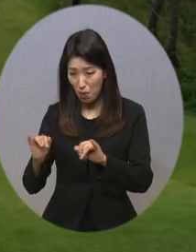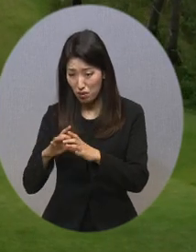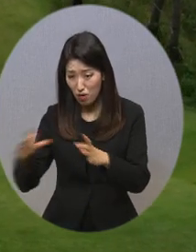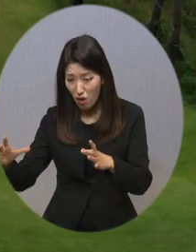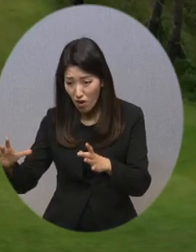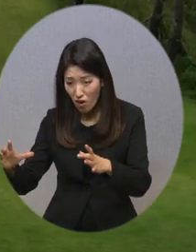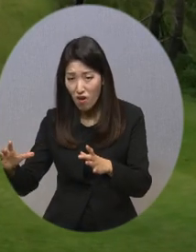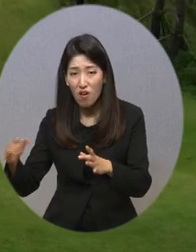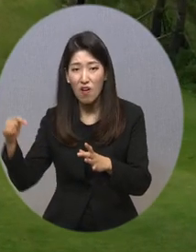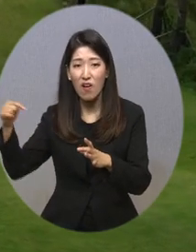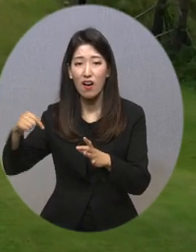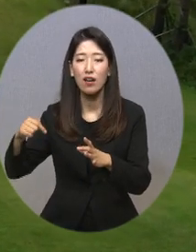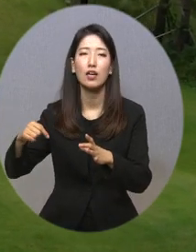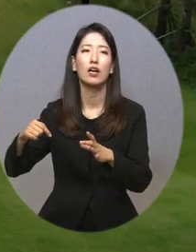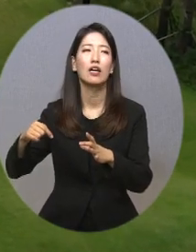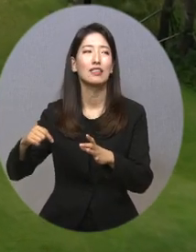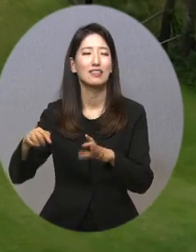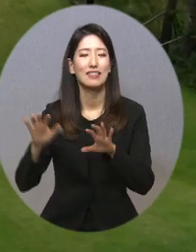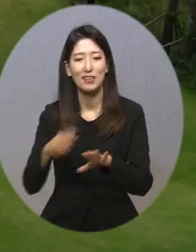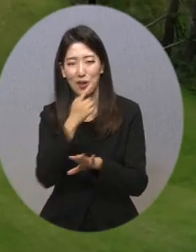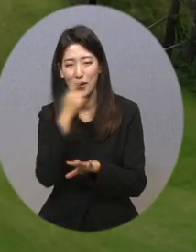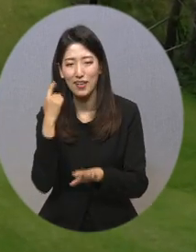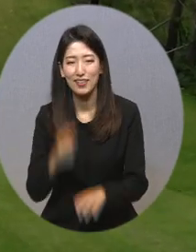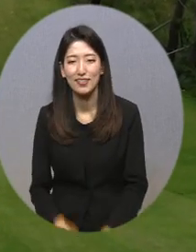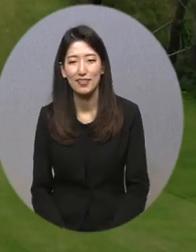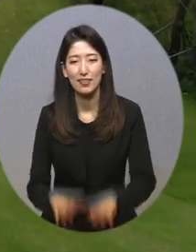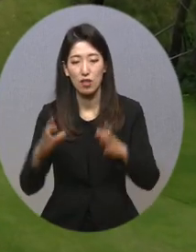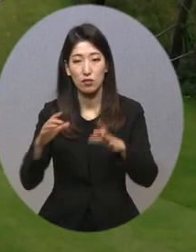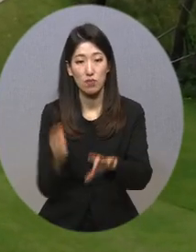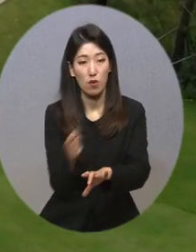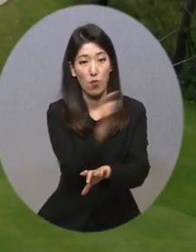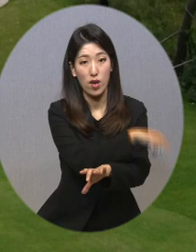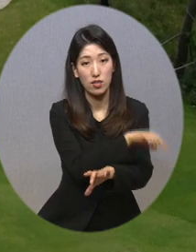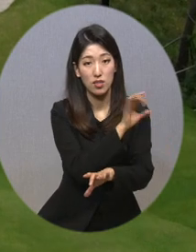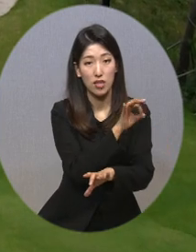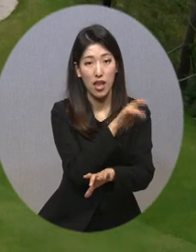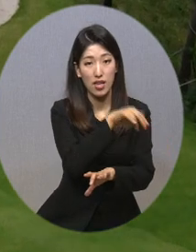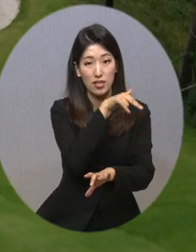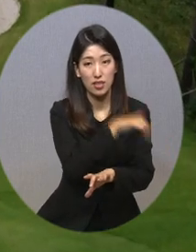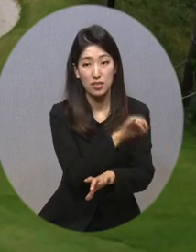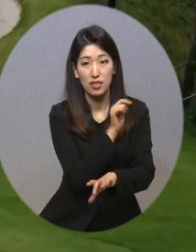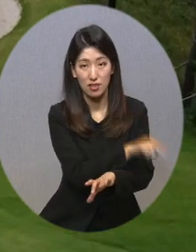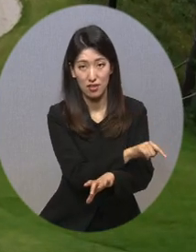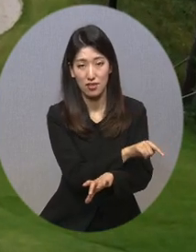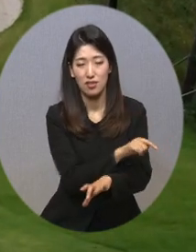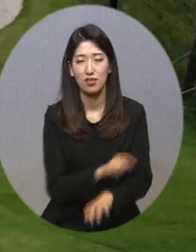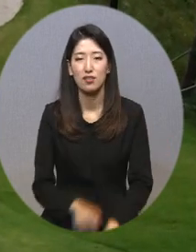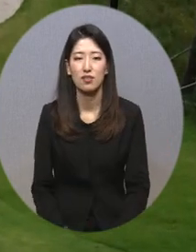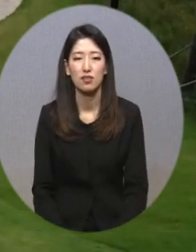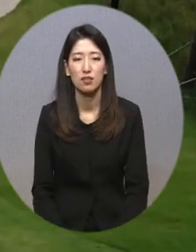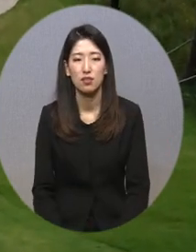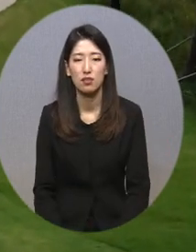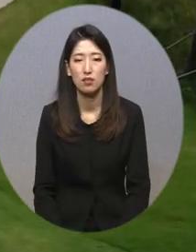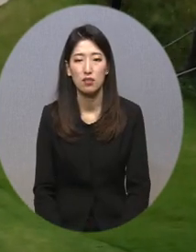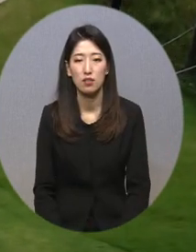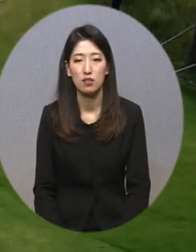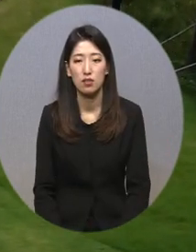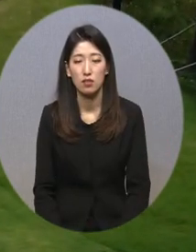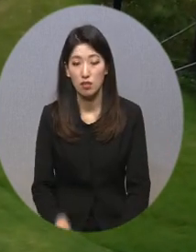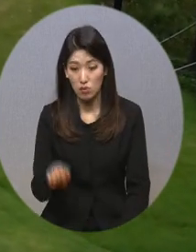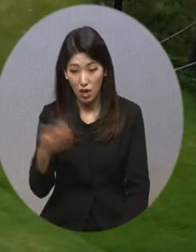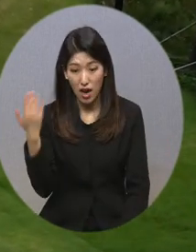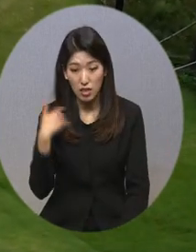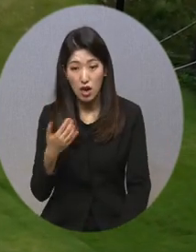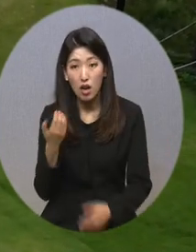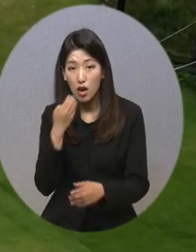아, 영훈이 거 저기 있어. 아, 나 저거 봐. 어, 엣지. 엣지 옆에 로프. 근데 아까 왼쪽 봐도 되는 거였냐? 나 오른쪽 보라. 오빠 공 아예 나갔어요? 나? 응.